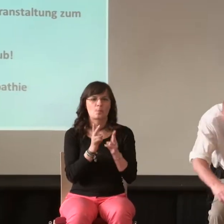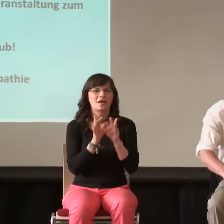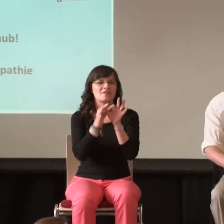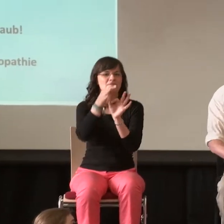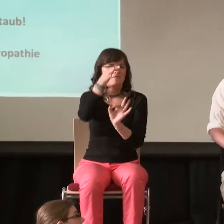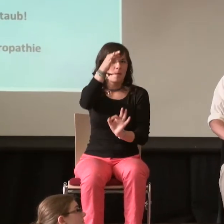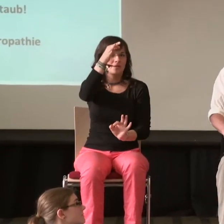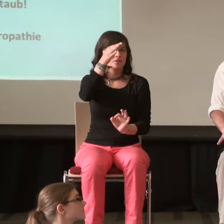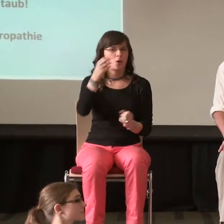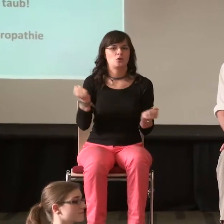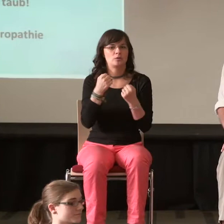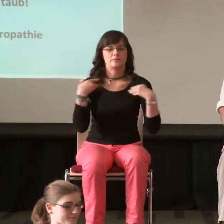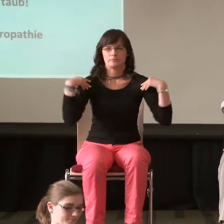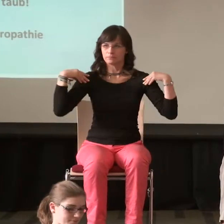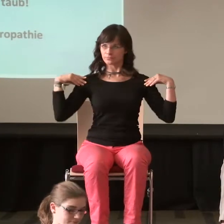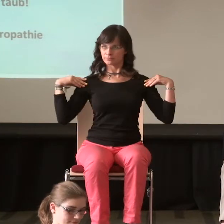Wirbelsäulengymnastik, Haltungsschulung,